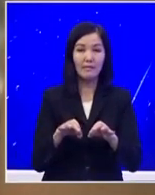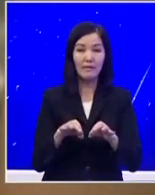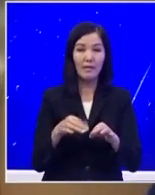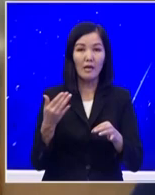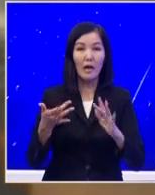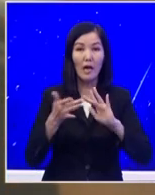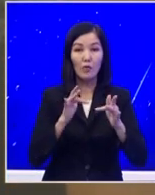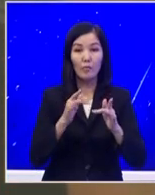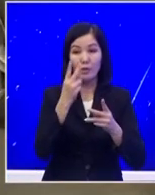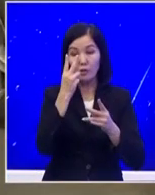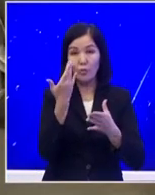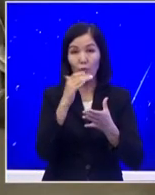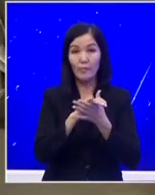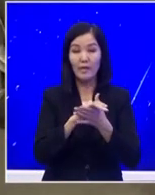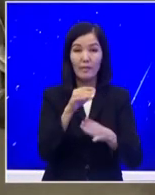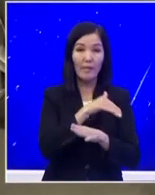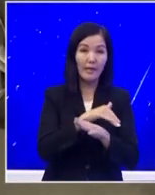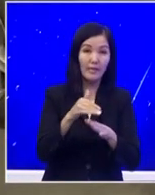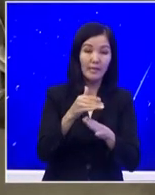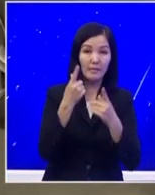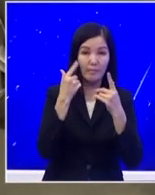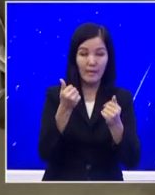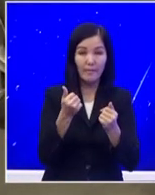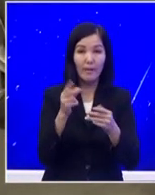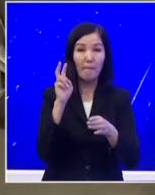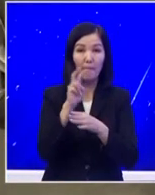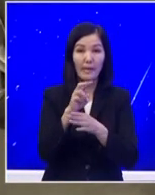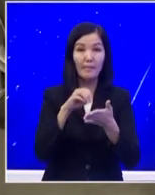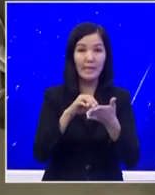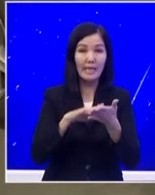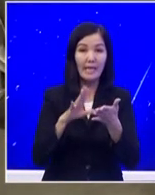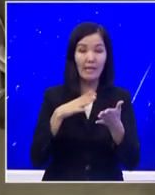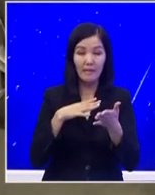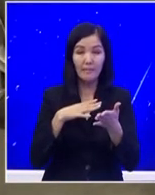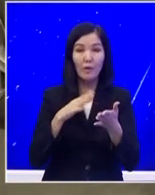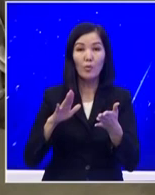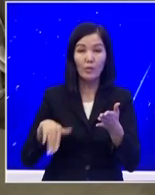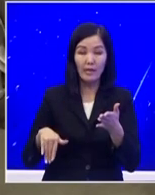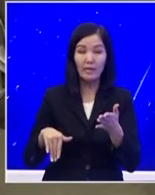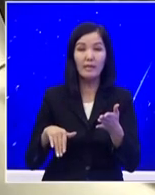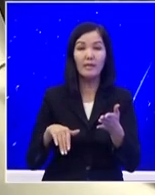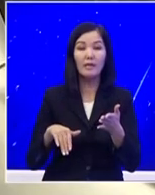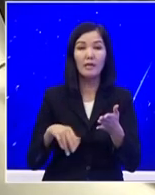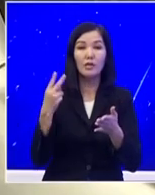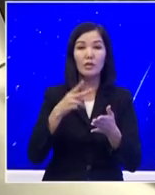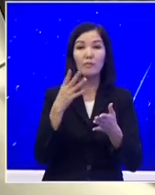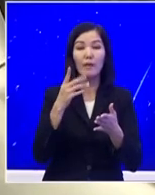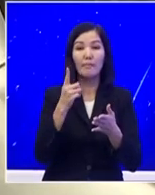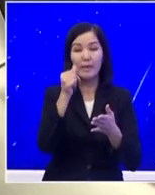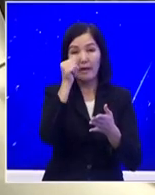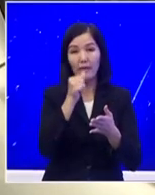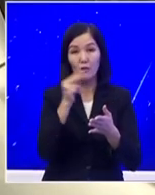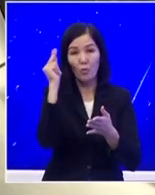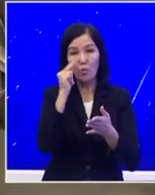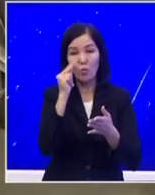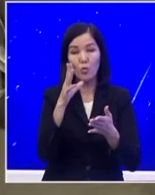әлеуметтік желілерден білдім. Адресін көріп, сол адрес бойынша барып тіркелдік. Тіркелгеннен кейін біз 20 күндік бір айлық обучениені